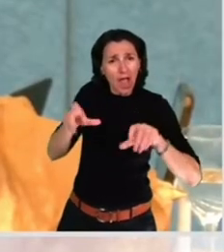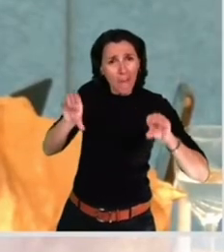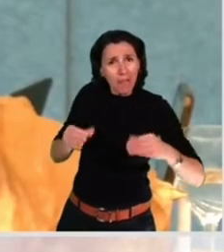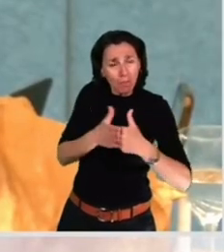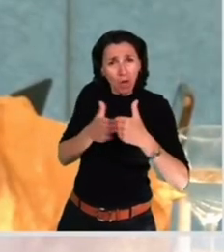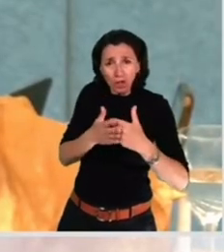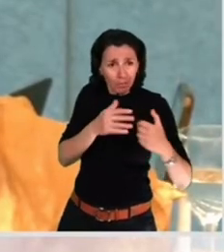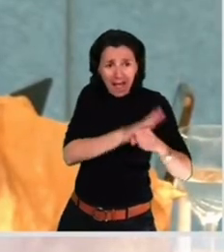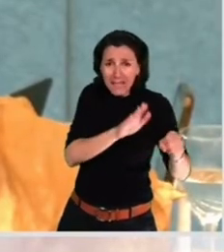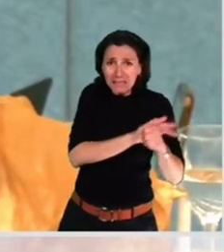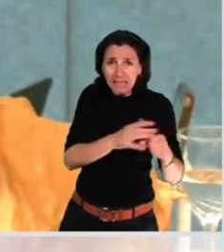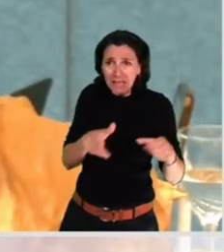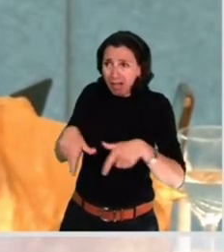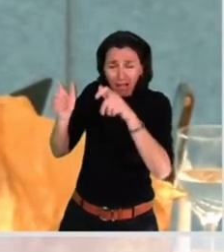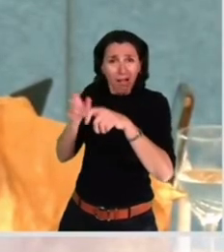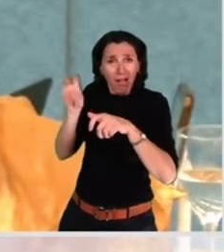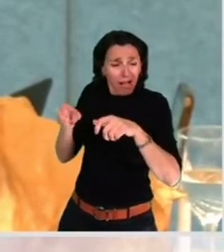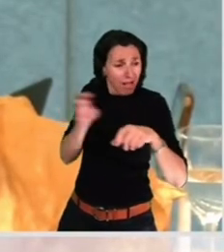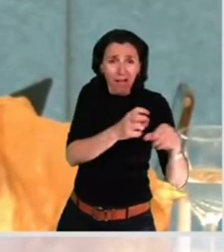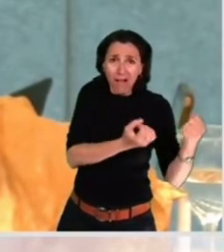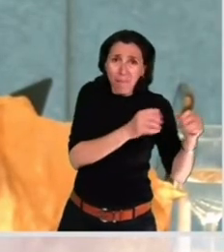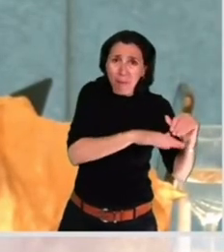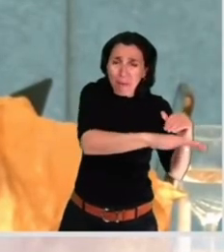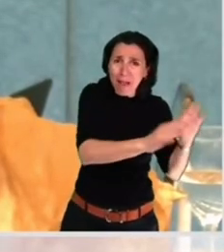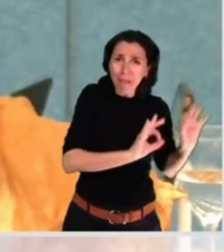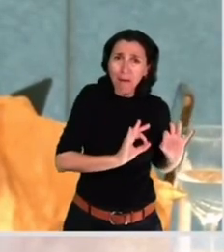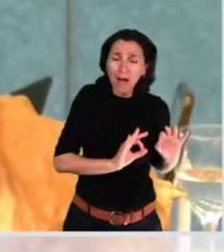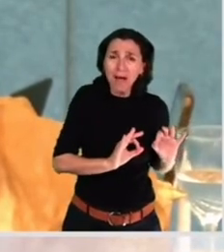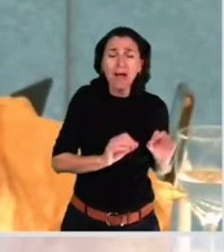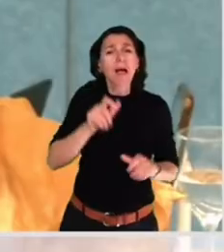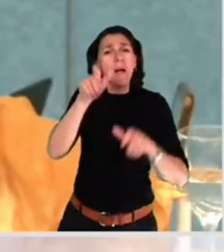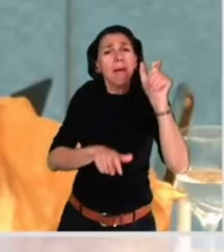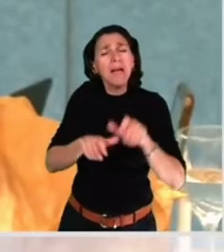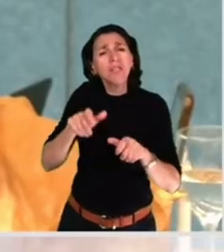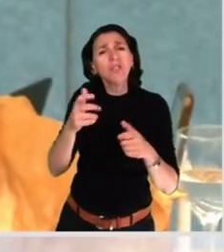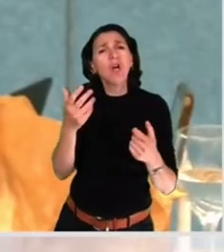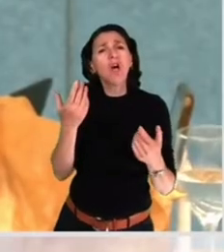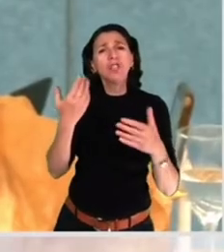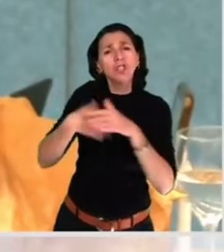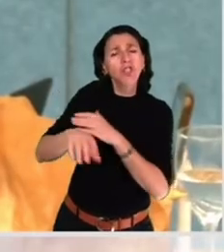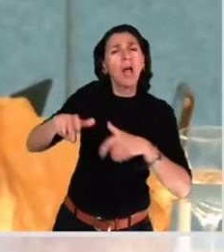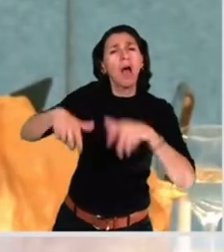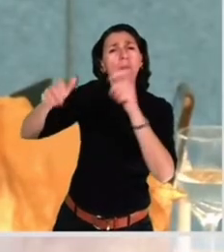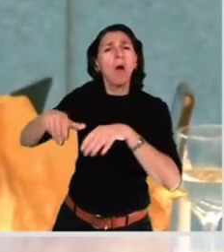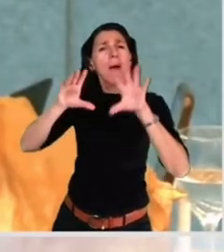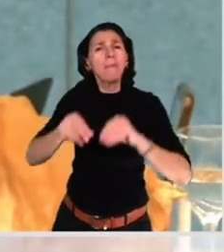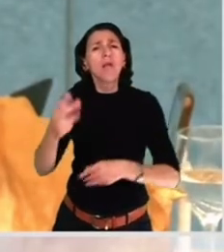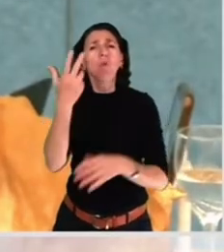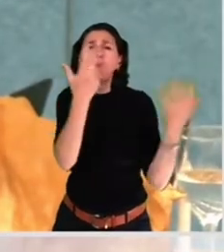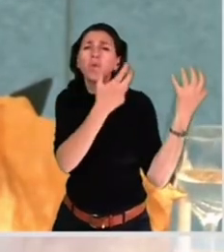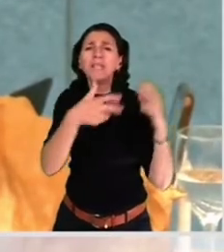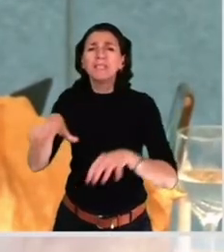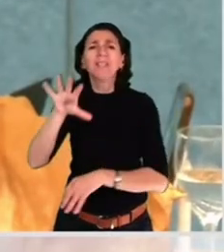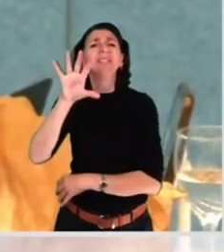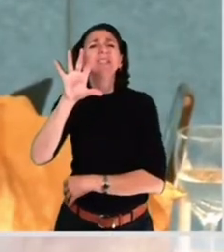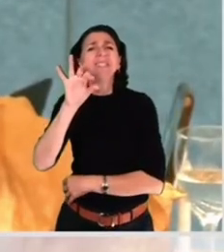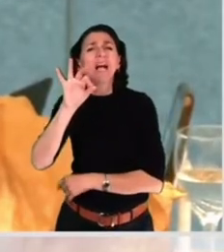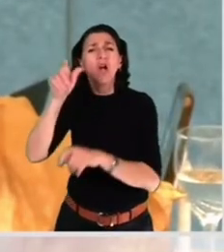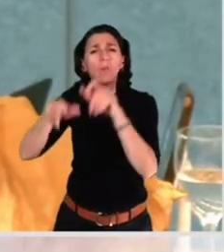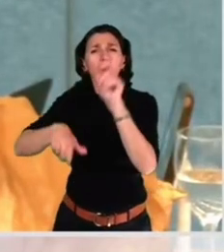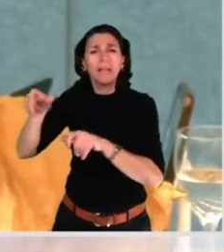en disiez. Comment vont faire les habitants de ces 854 logements, sans aucune place pour se